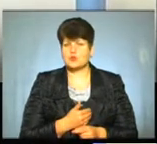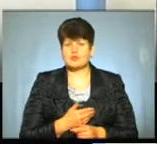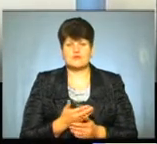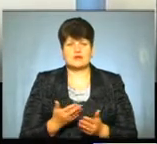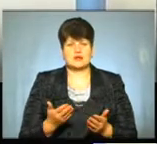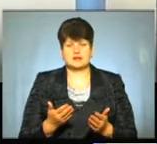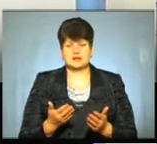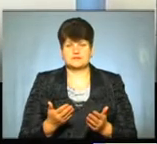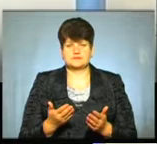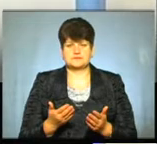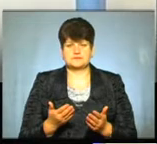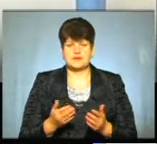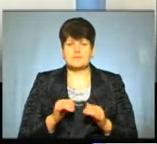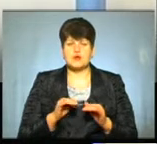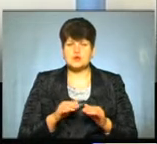добровільна